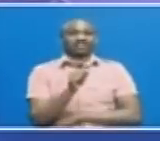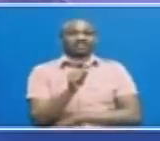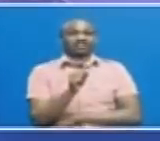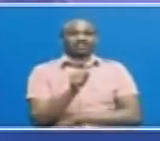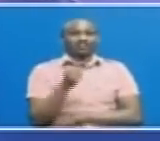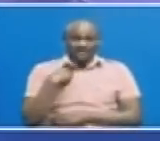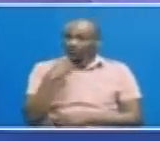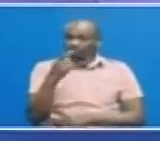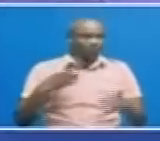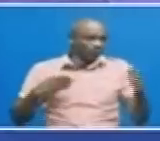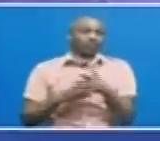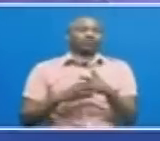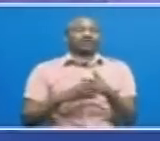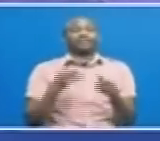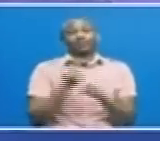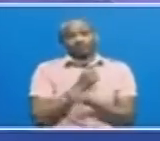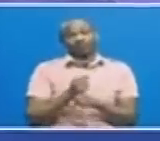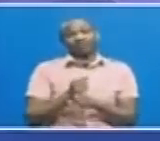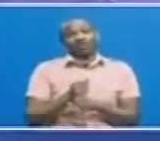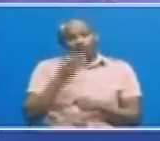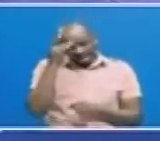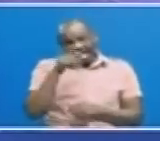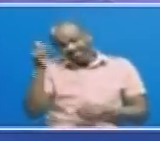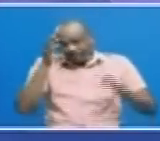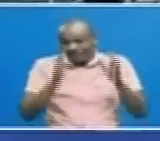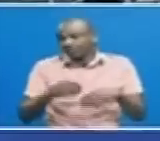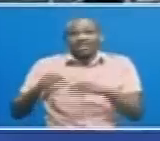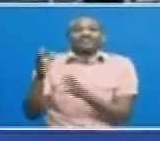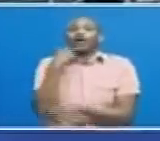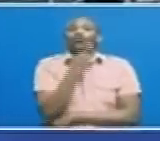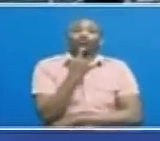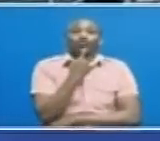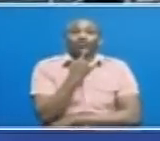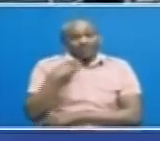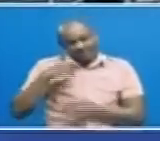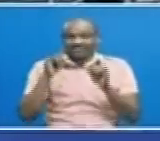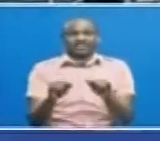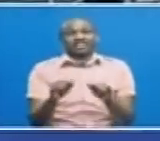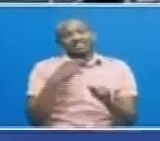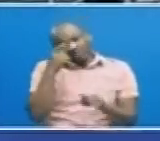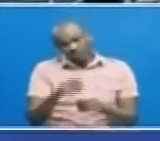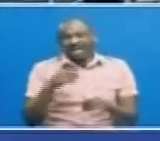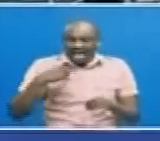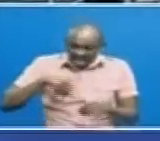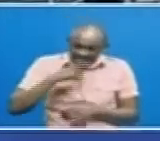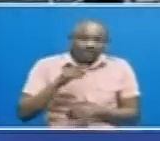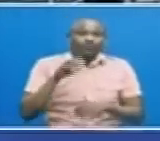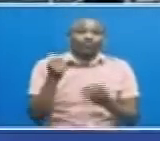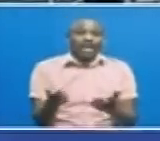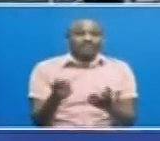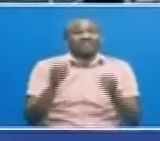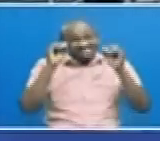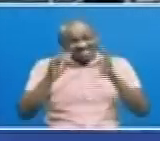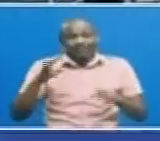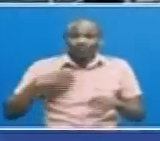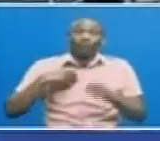Tukawa hatuwezi kupelekwa, shauri hakuna mtu atawachiwa. Sasa ikabidi tuwe tukitolewa walimu